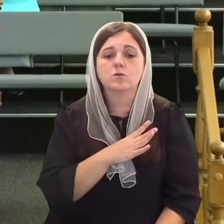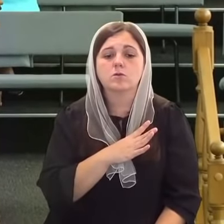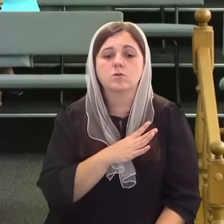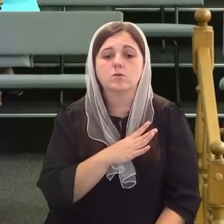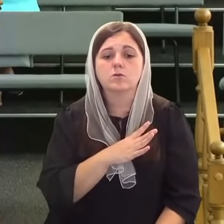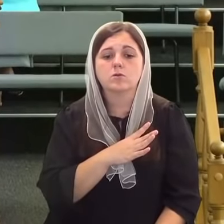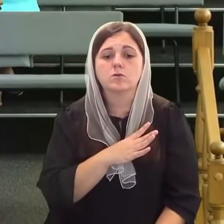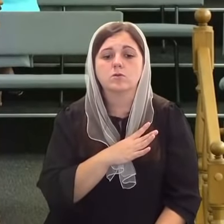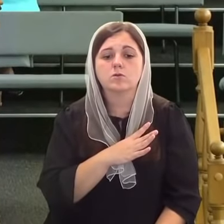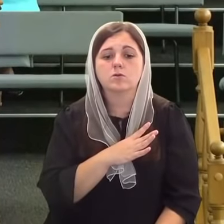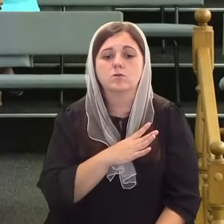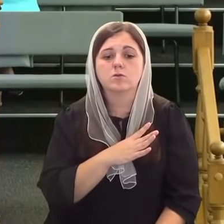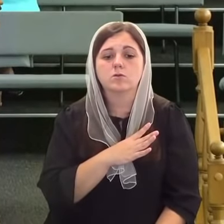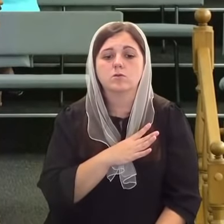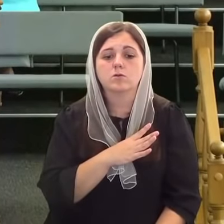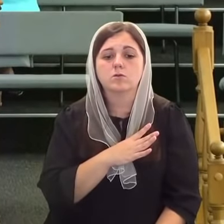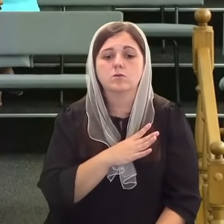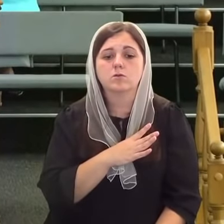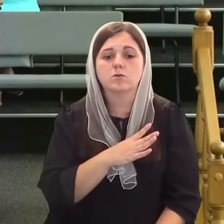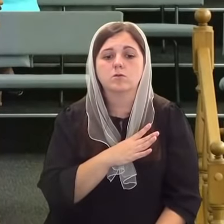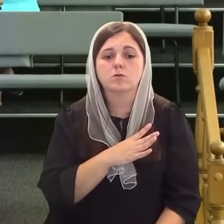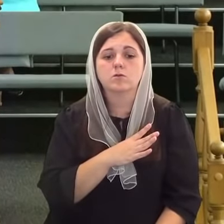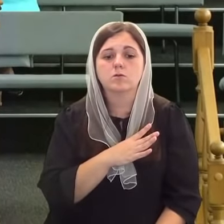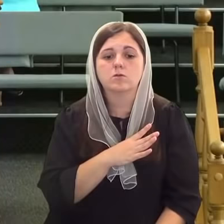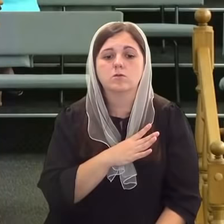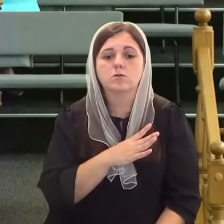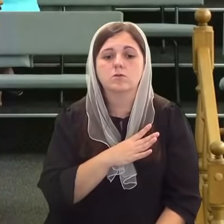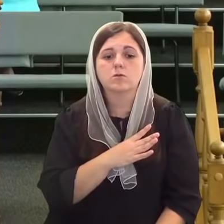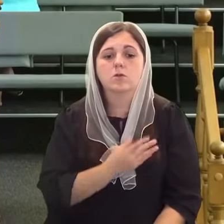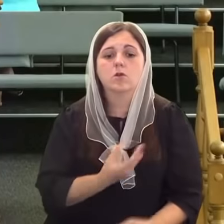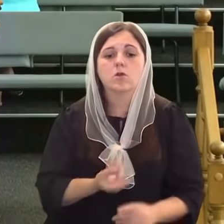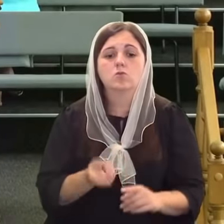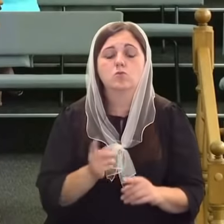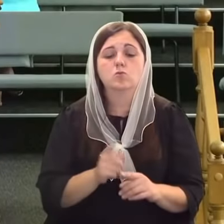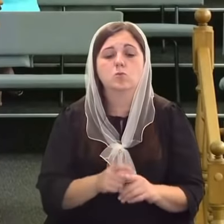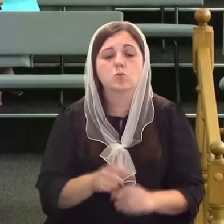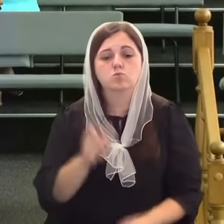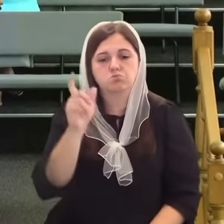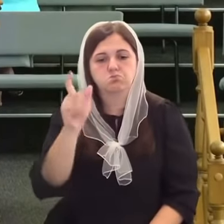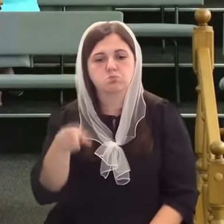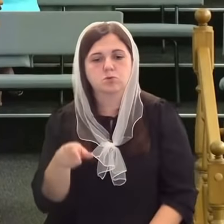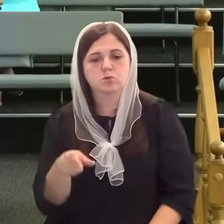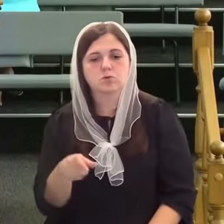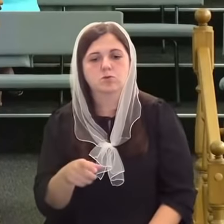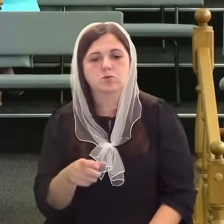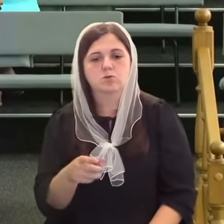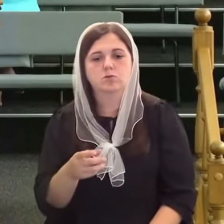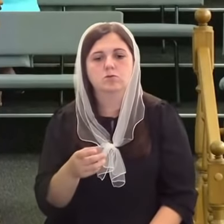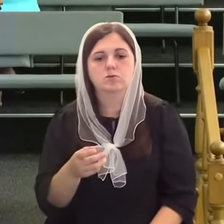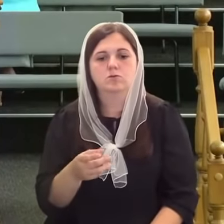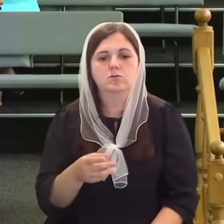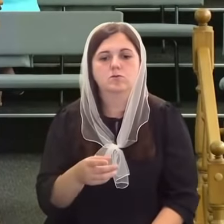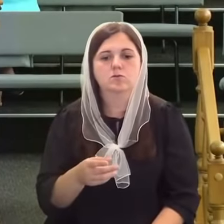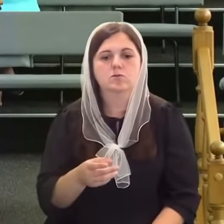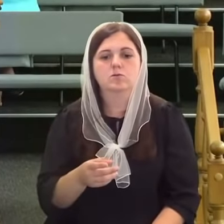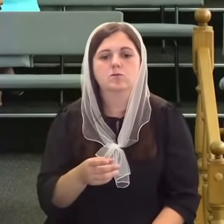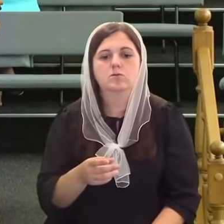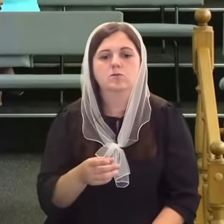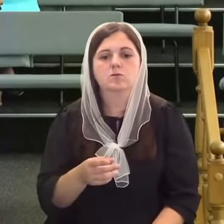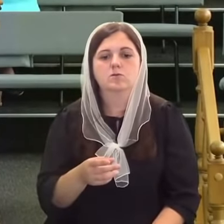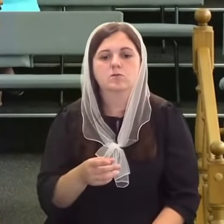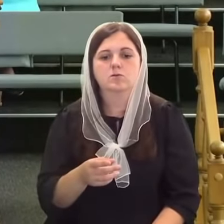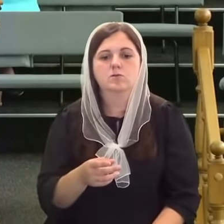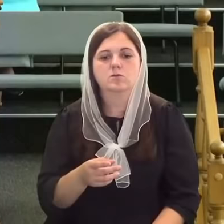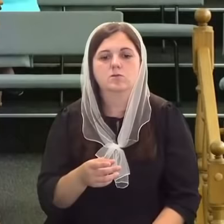Ой-ой-ой, я брал это с собой. Потому что продавец, я заходил куда-то, чтобы покупать кроссовки. Я